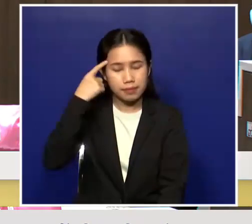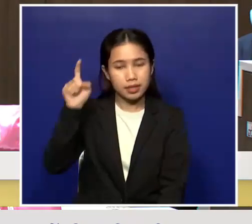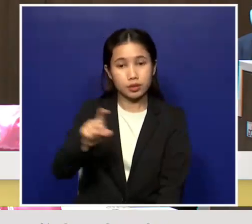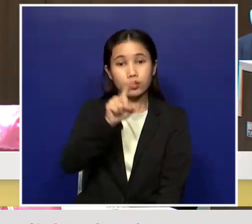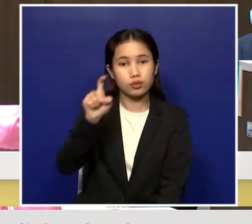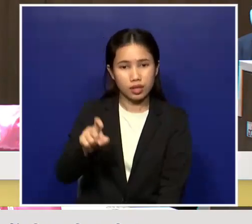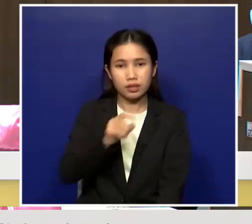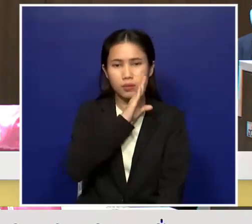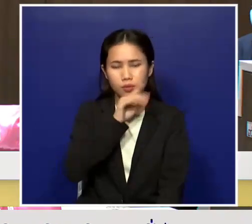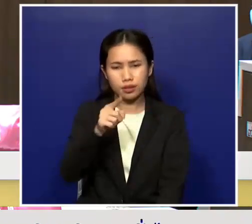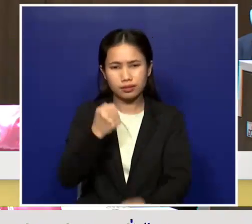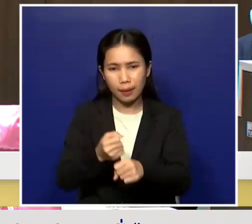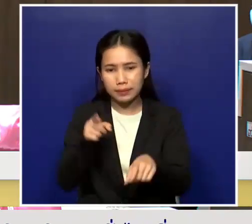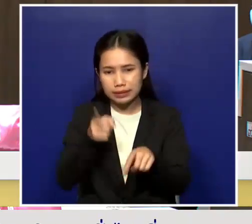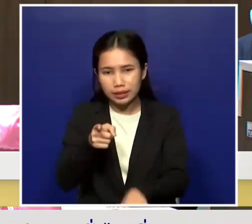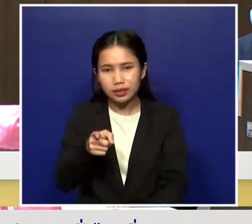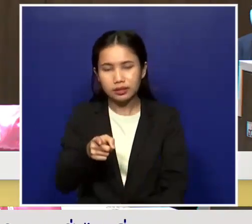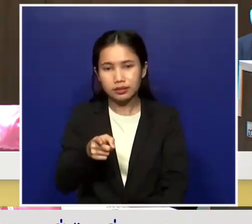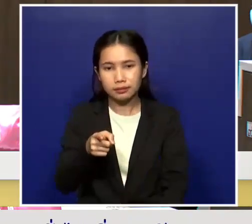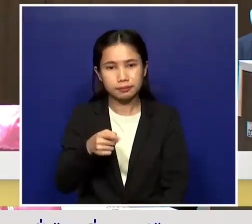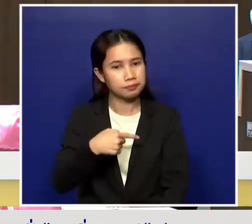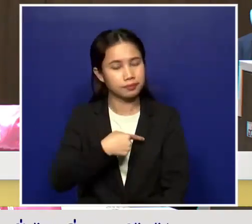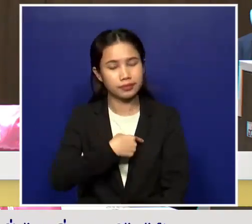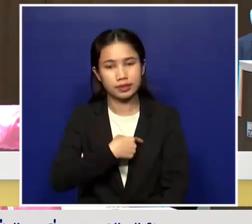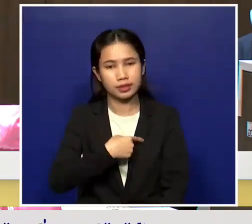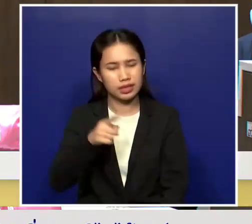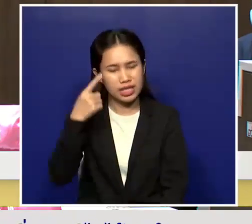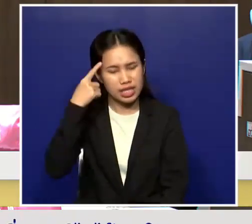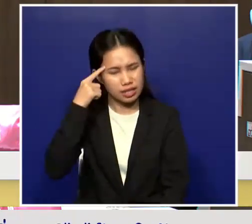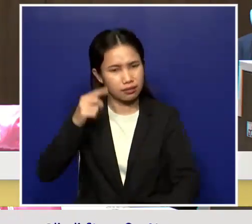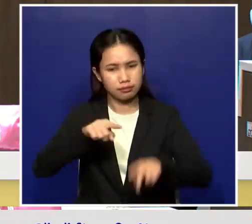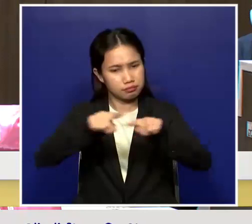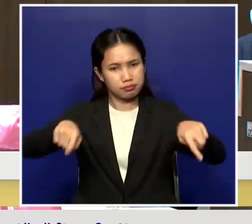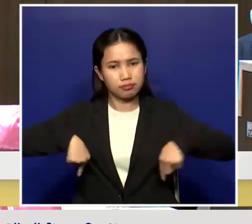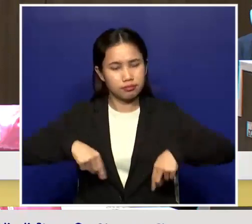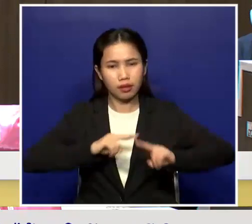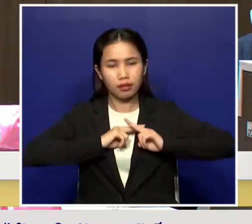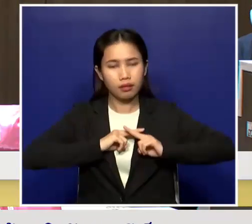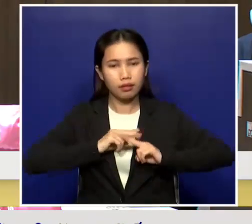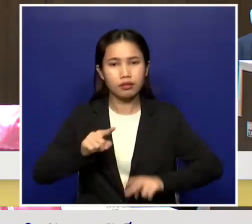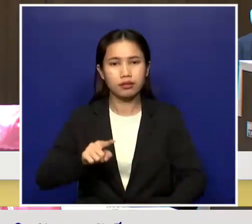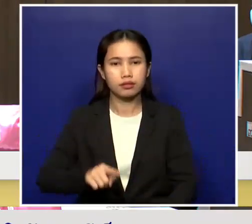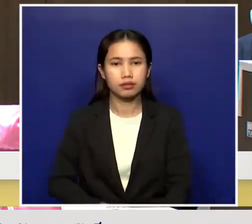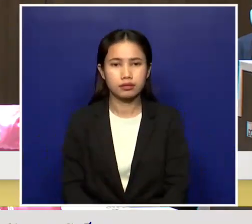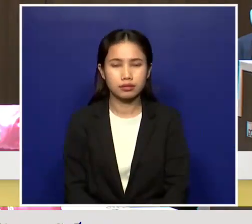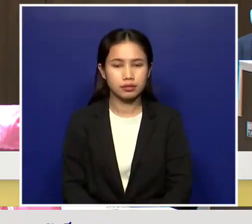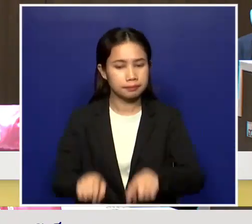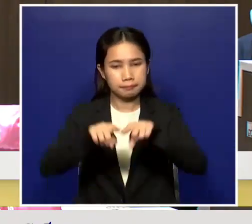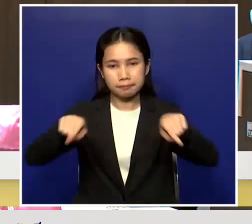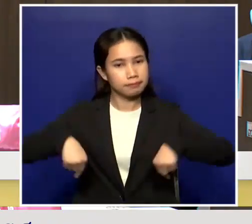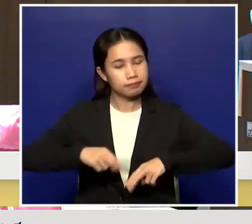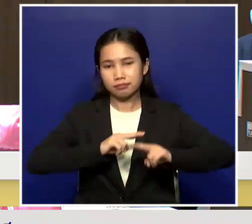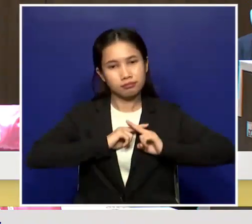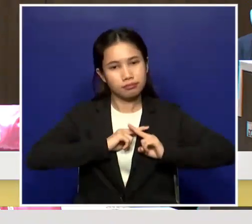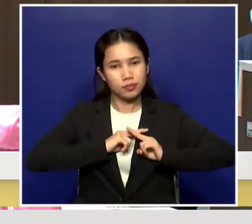งๆเนี่ยท่านเลือดเย็นมากนะถือว่าท่านเห็นแก่ตัวที่สุดเลยท่านเห็นแก่ตัวที่สุดถ้าเป็นแ